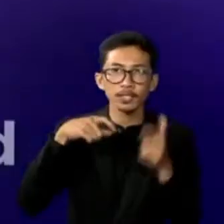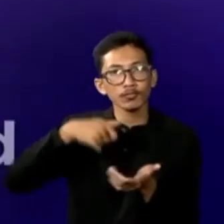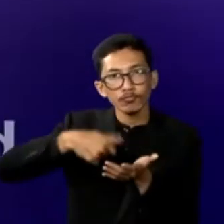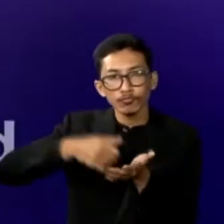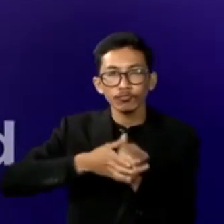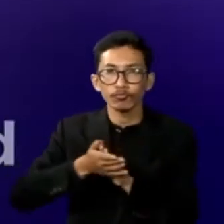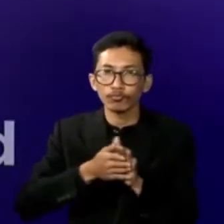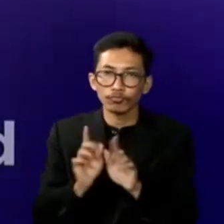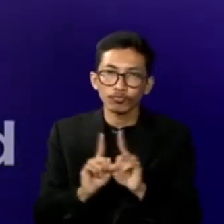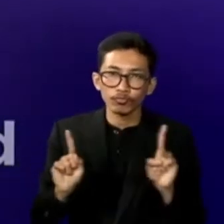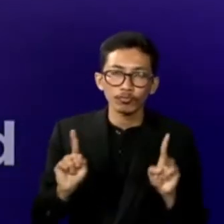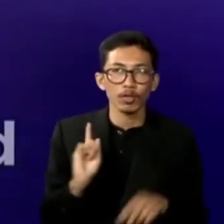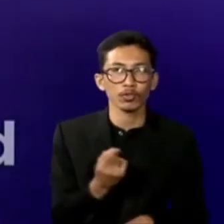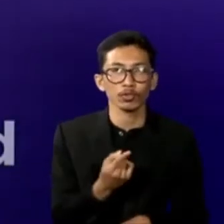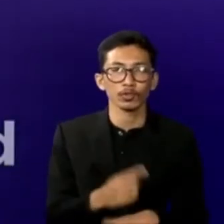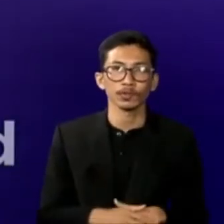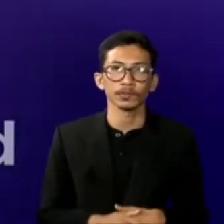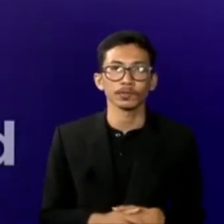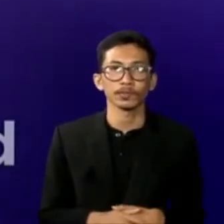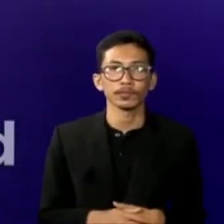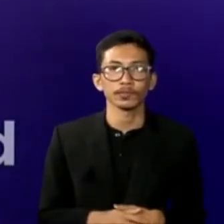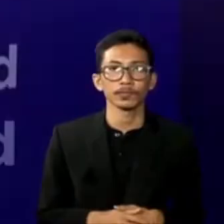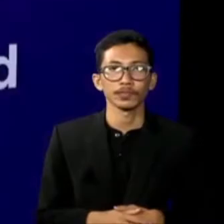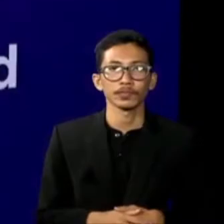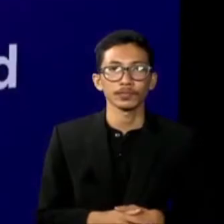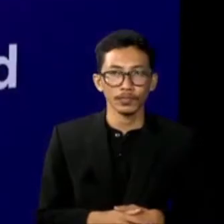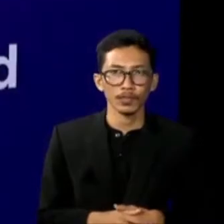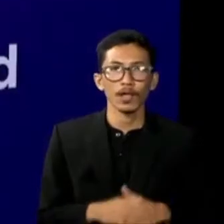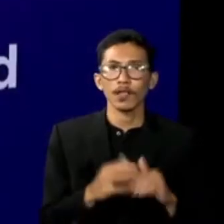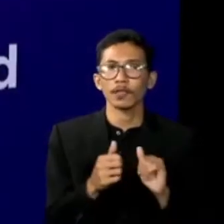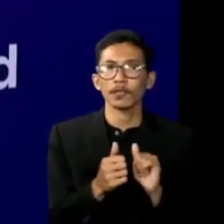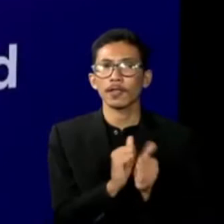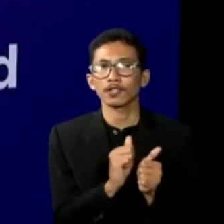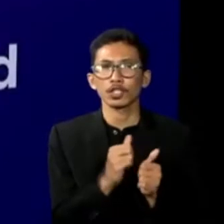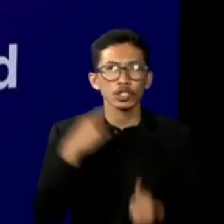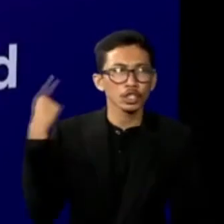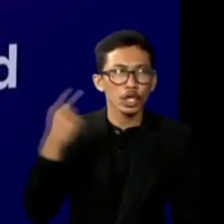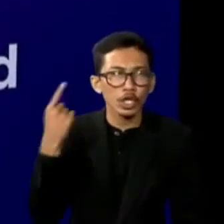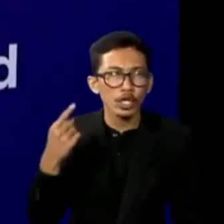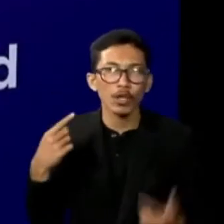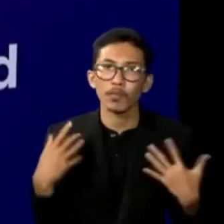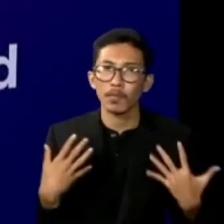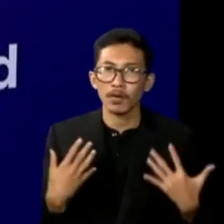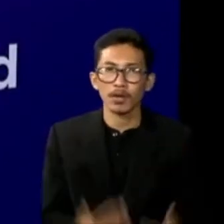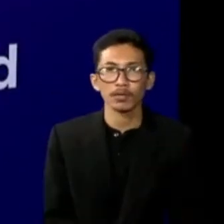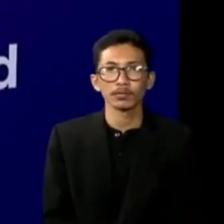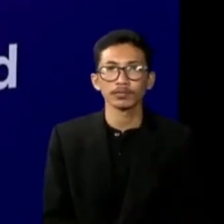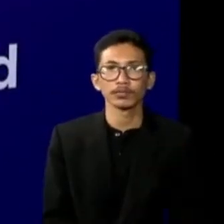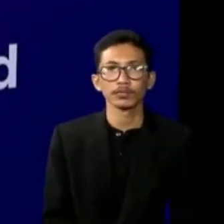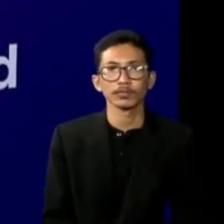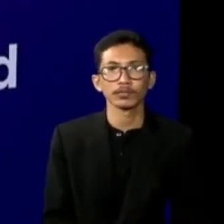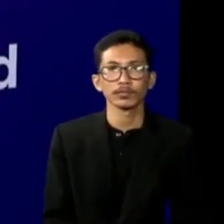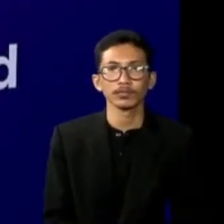istilah seperti itu betul untuk testing sendiri ini seberapa sering sih kita harus melakukan testing intensitasnya atau frekuensinya tuh